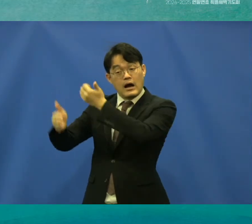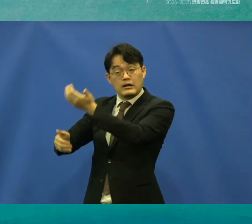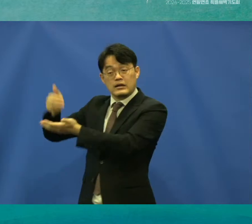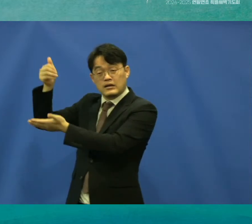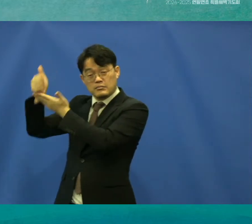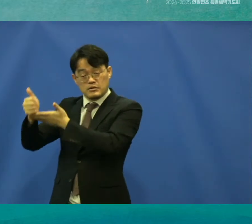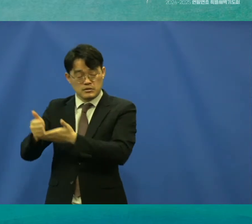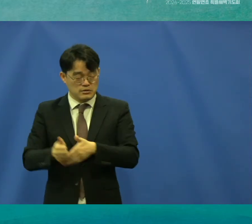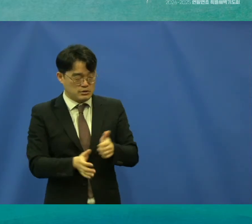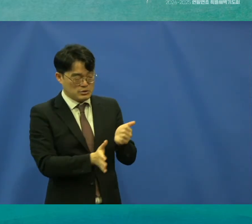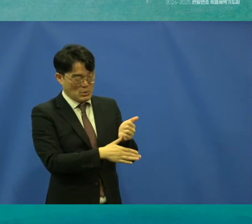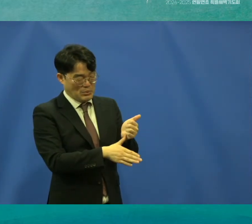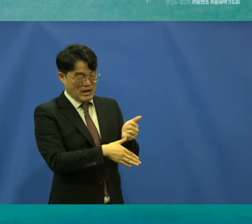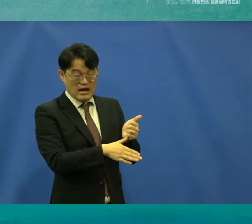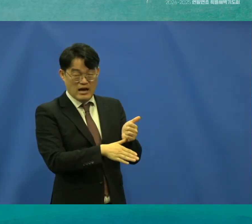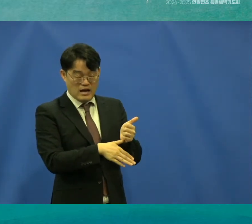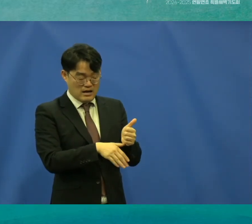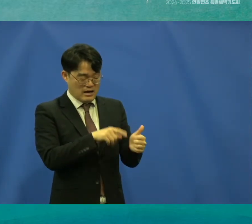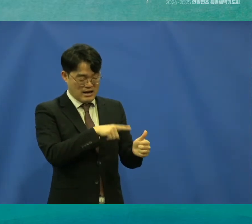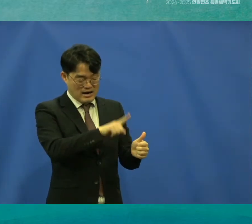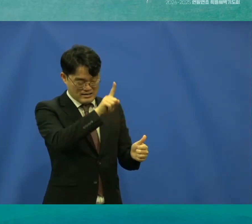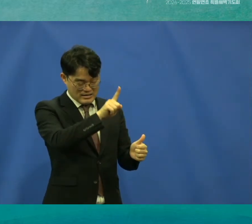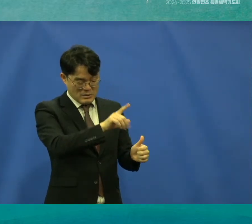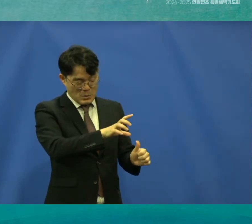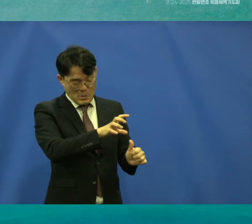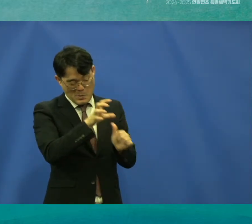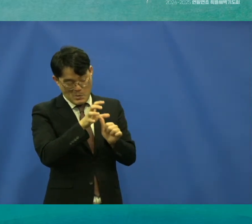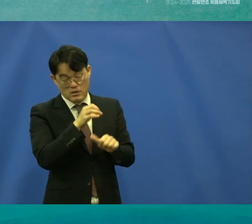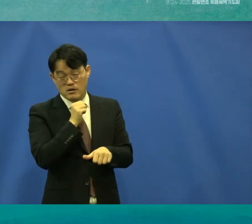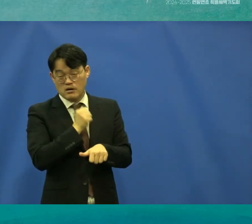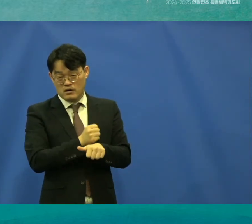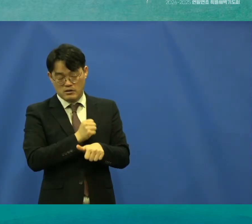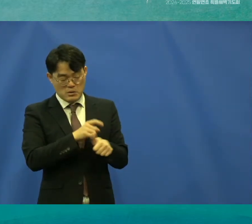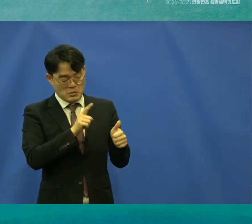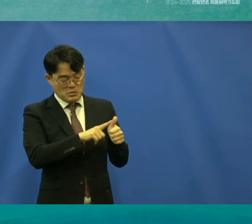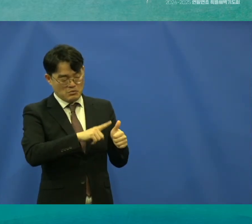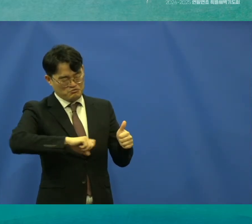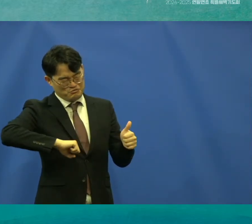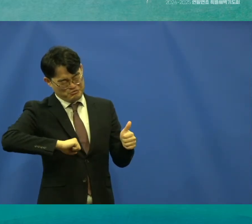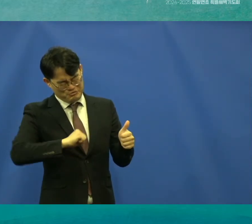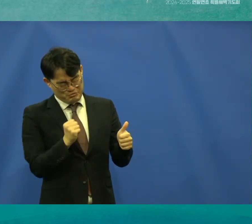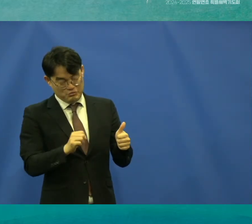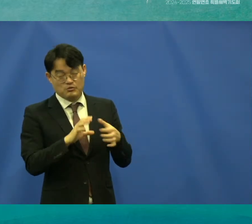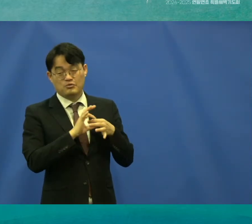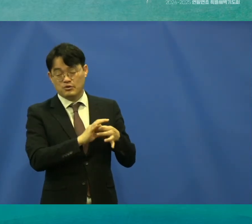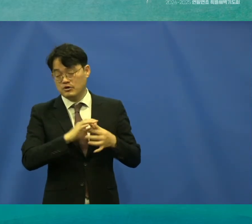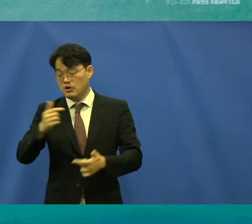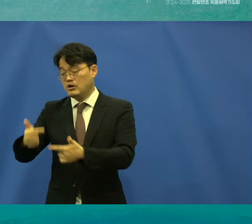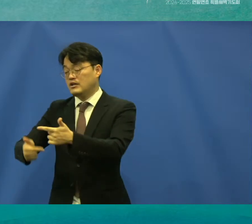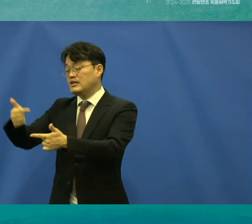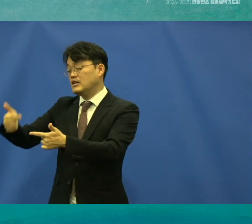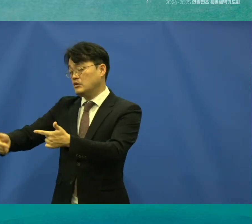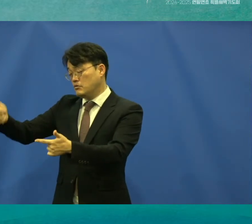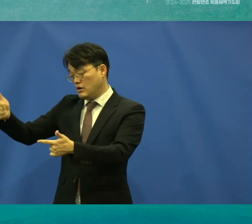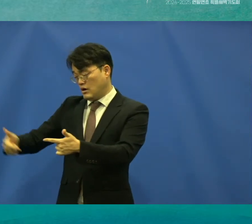한 사람을 통해서라도, 그 억지의 순종을 통해서라도 니느웨가 하나님께로 돌아오는 역사가